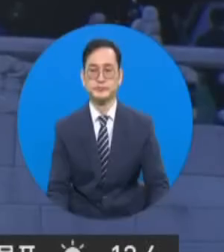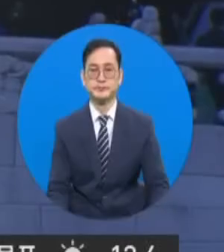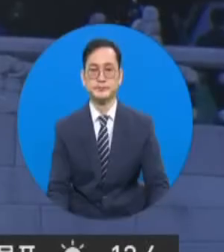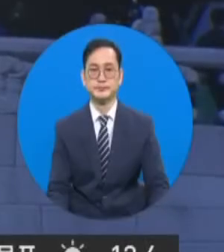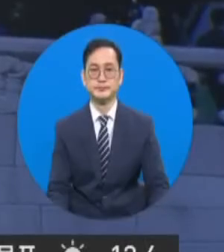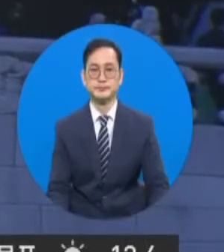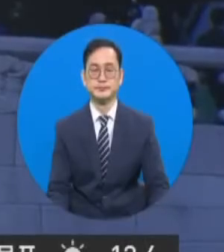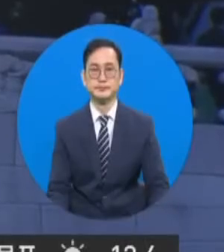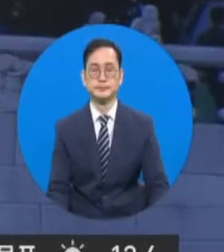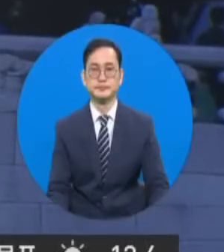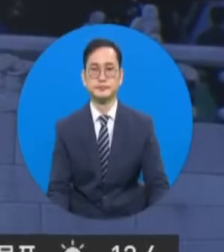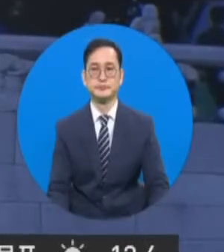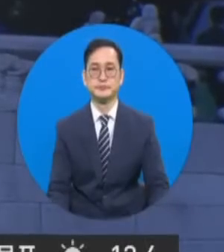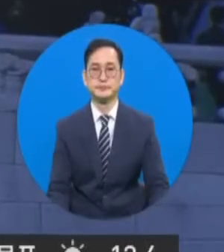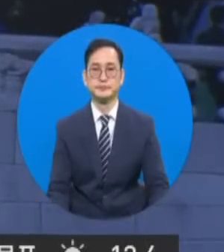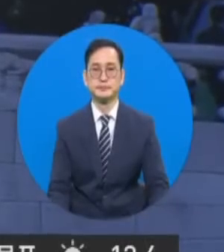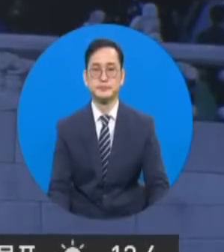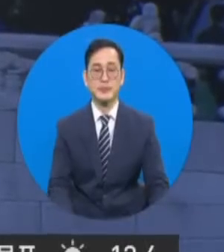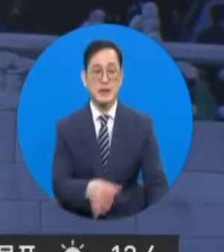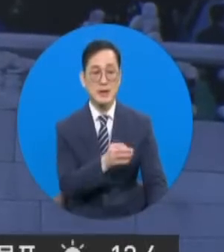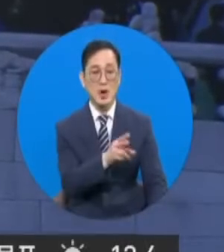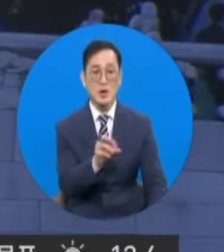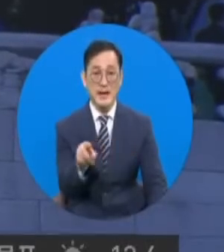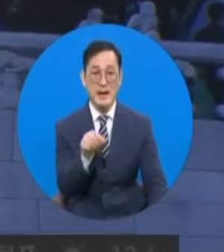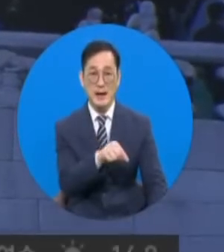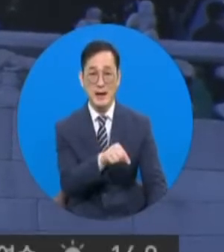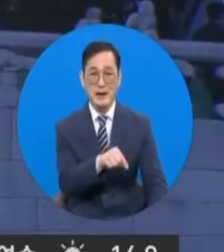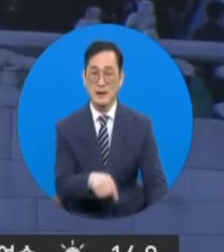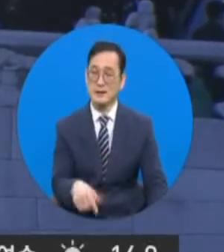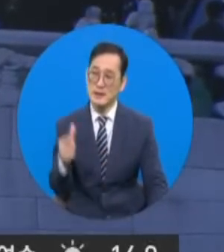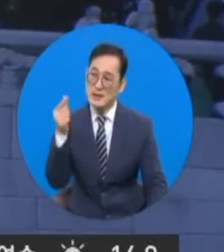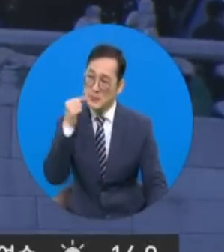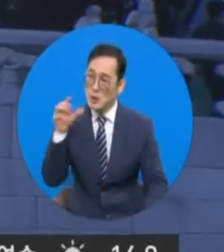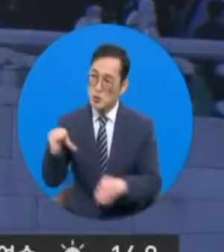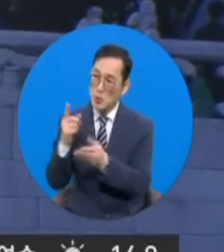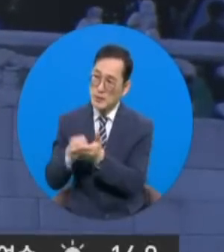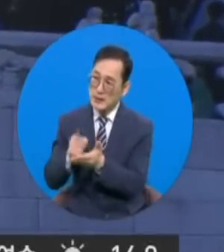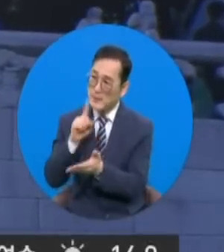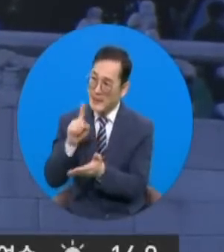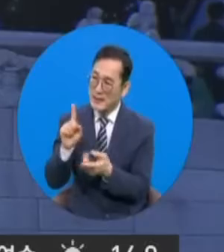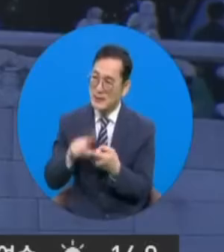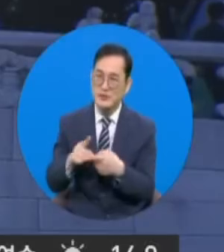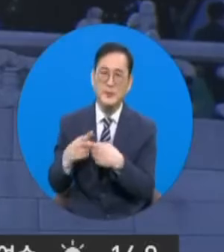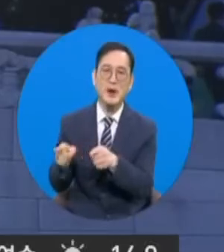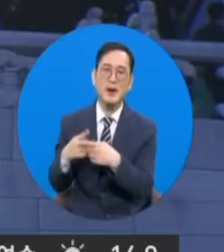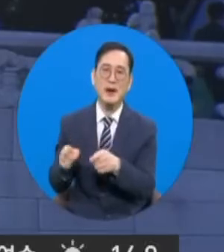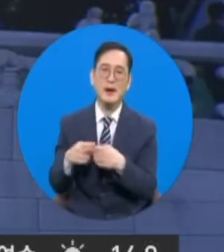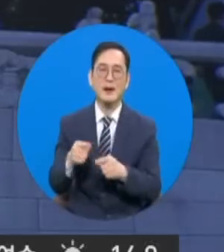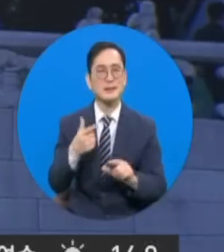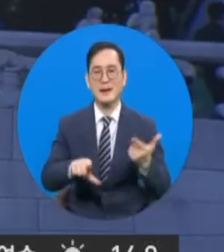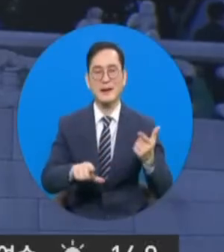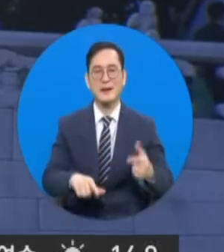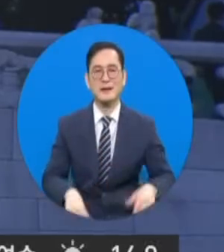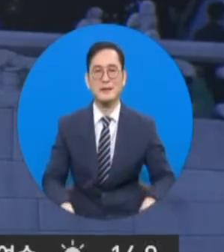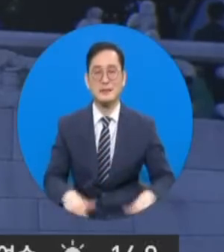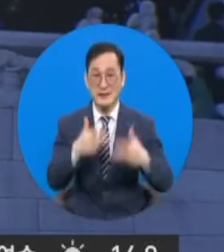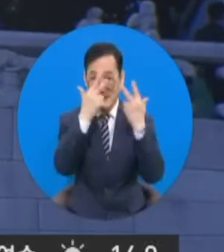한일 정상회담을 두고 양당의 대표의 평가도 사뭇 달랐습니다 이재명 대표는